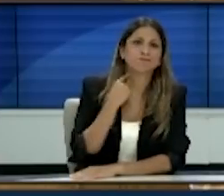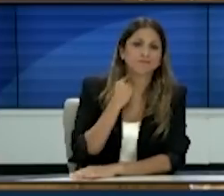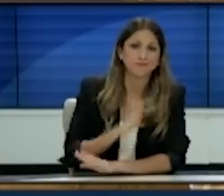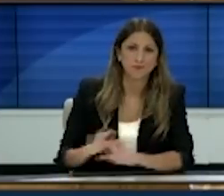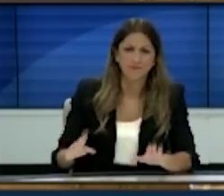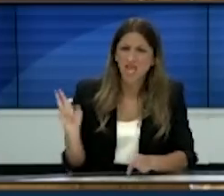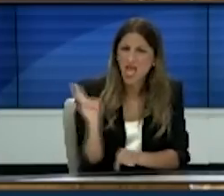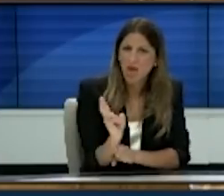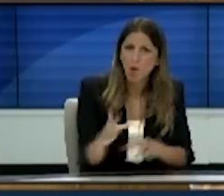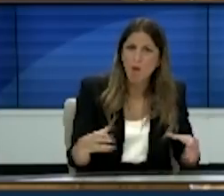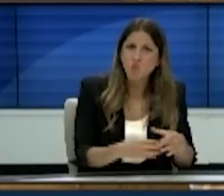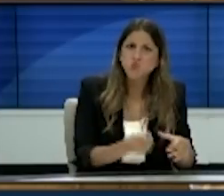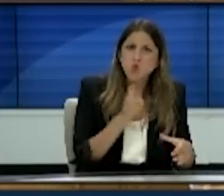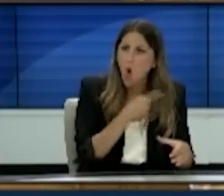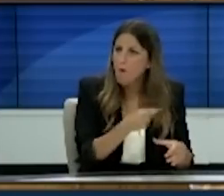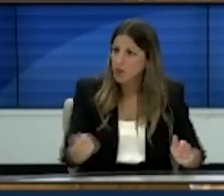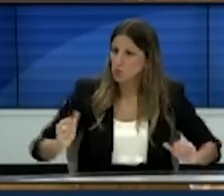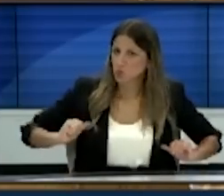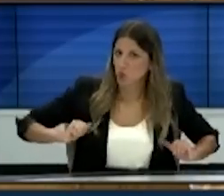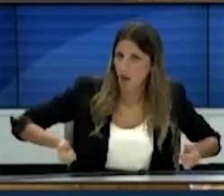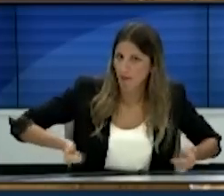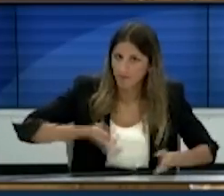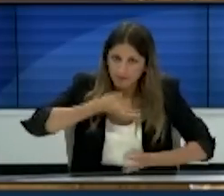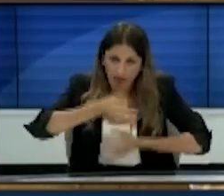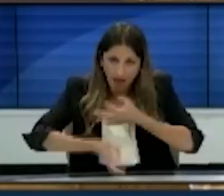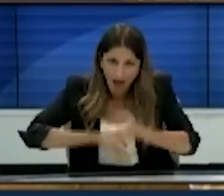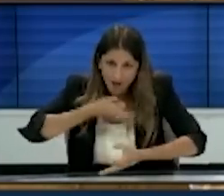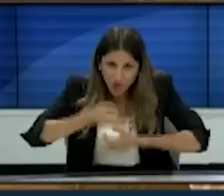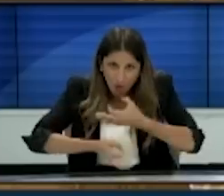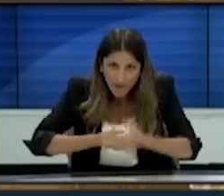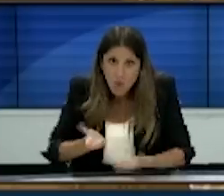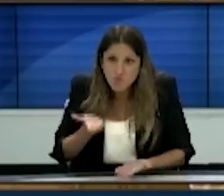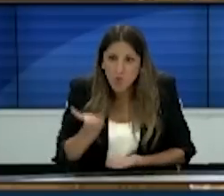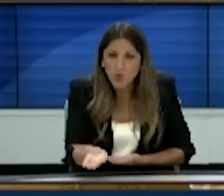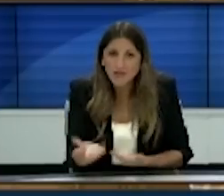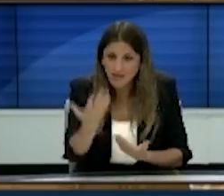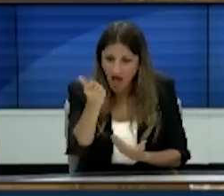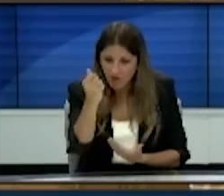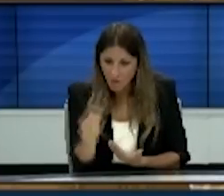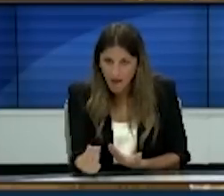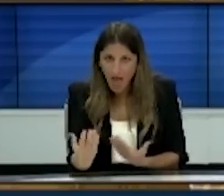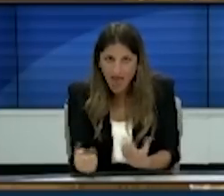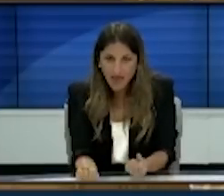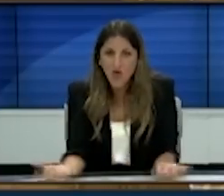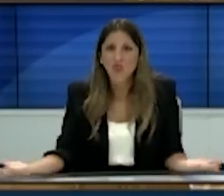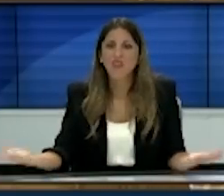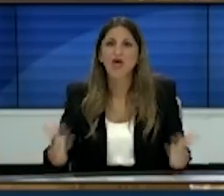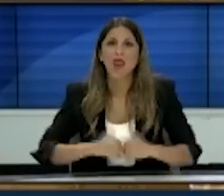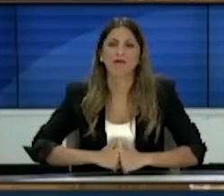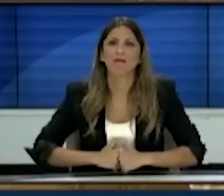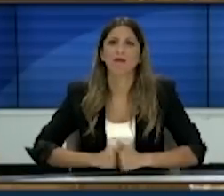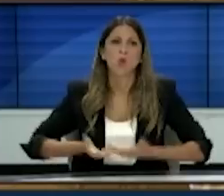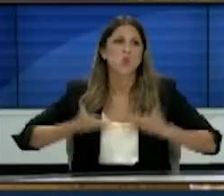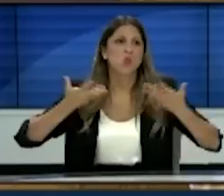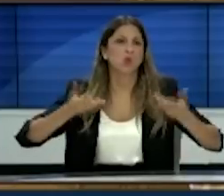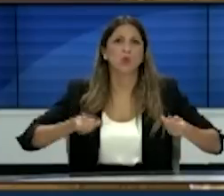άλλα κόμματα της αντιπολίτευσης τολμά έστω να ψελίσει κάτι συγκεκριμένο για όλα αυτά. Γιατί το